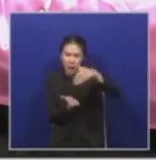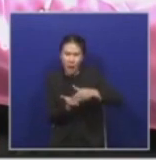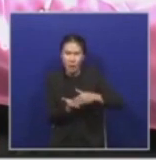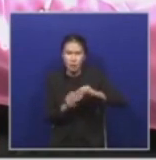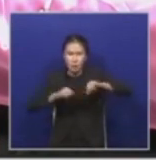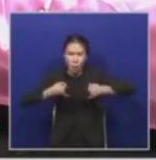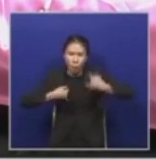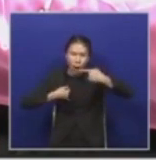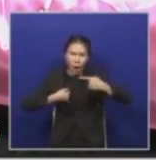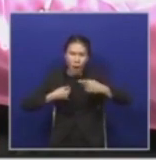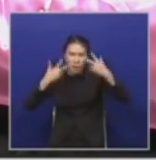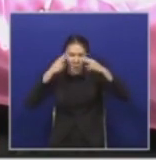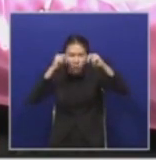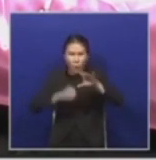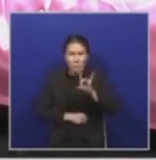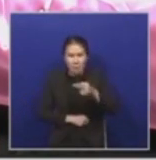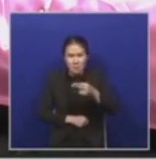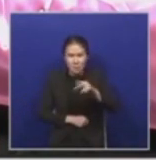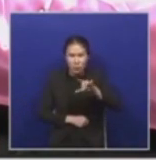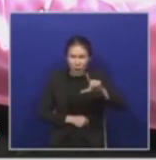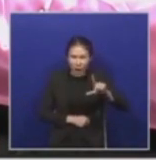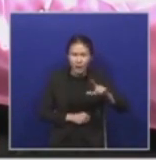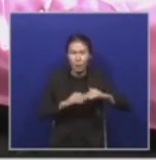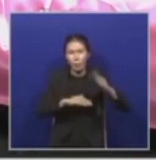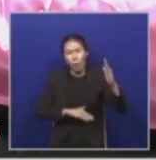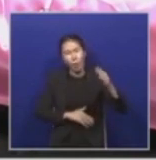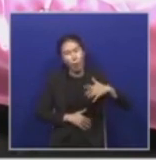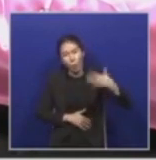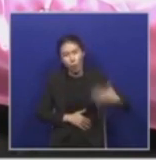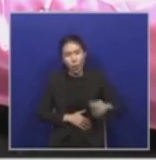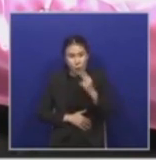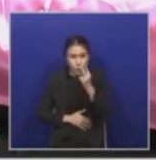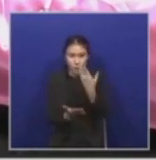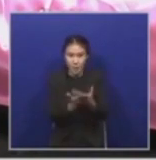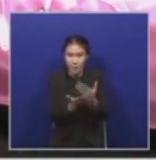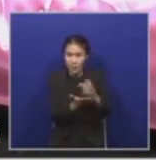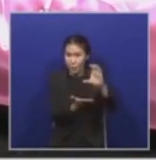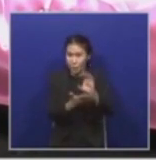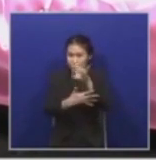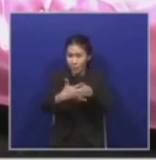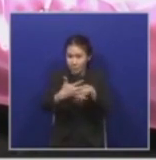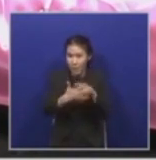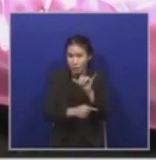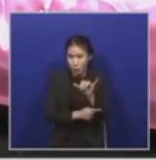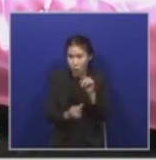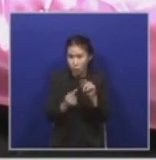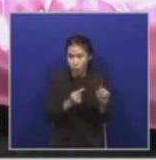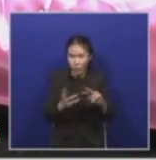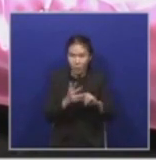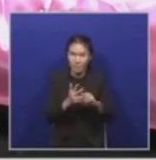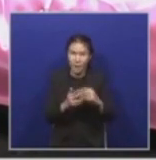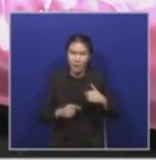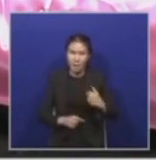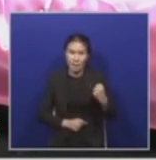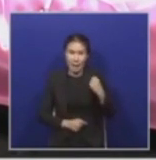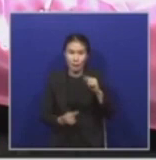ท่านประธานครับดูต่อนะฮะไปดูงบประมาณที่เขาเรียกกันว่ายุทธศาสตร์เสริมสร้างพลังทางสังคมครับกระ